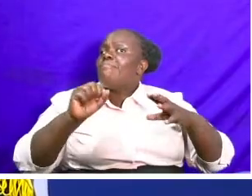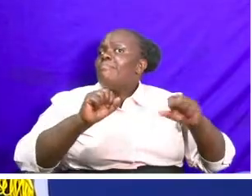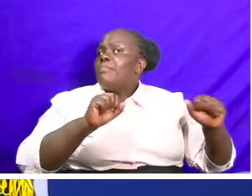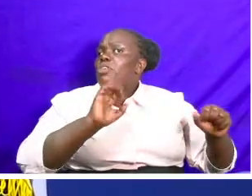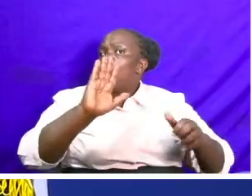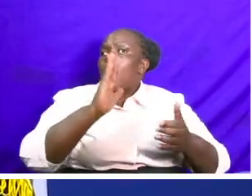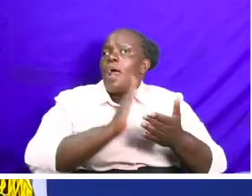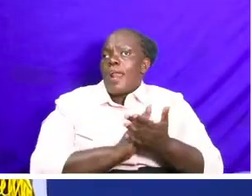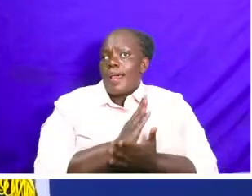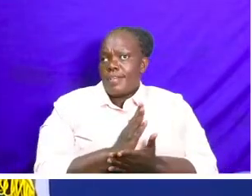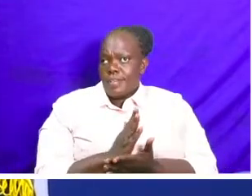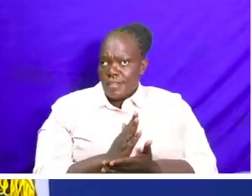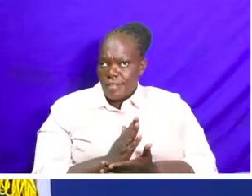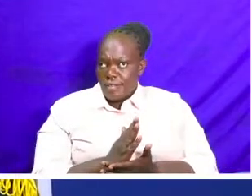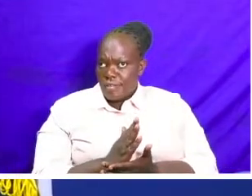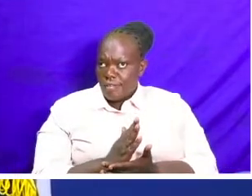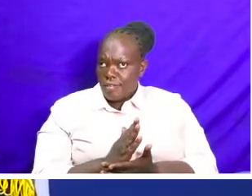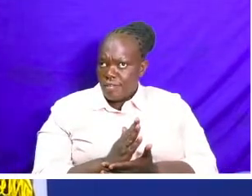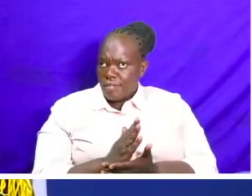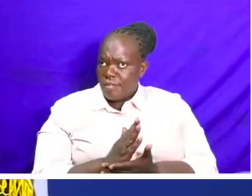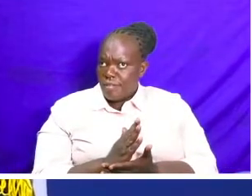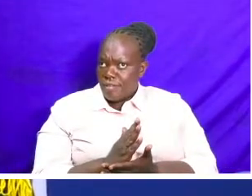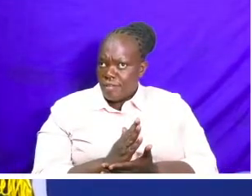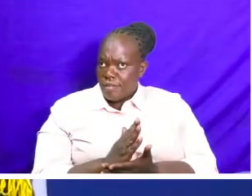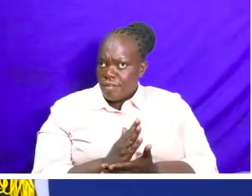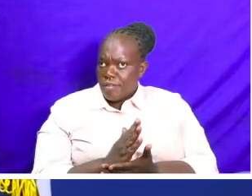ya kimsingi ya kikatiba.